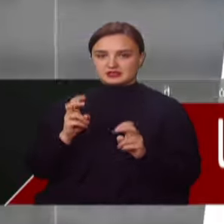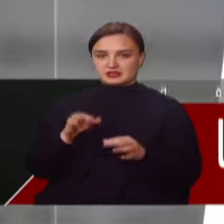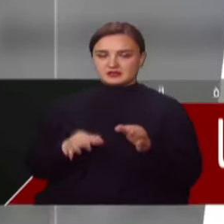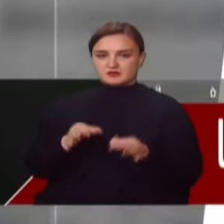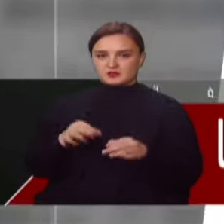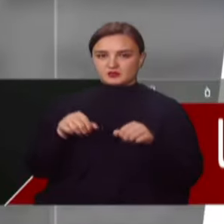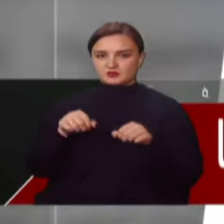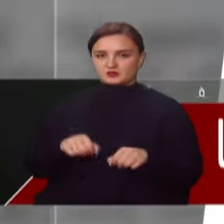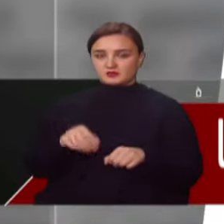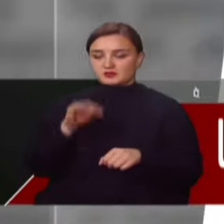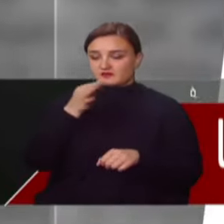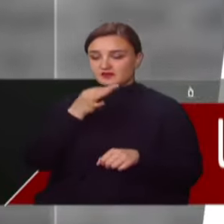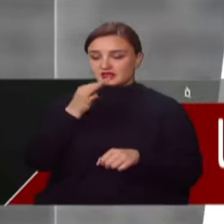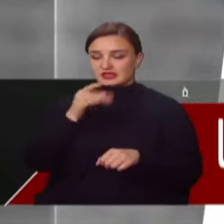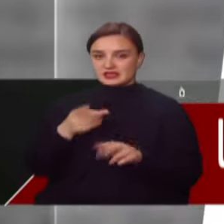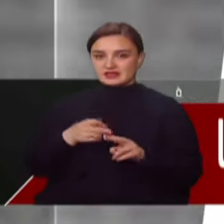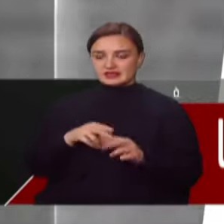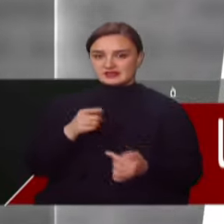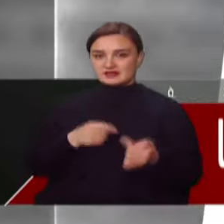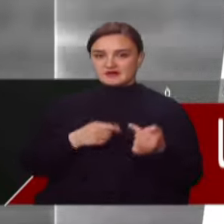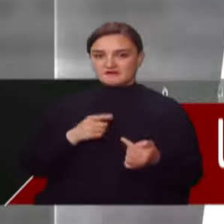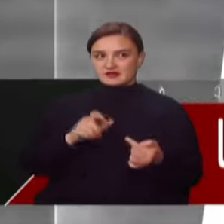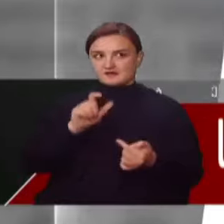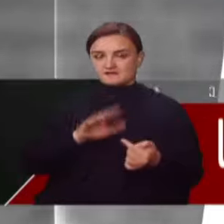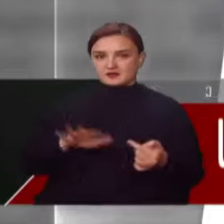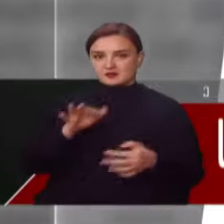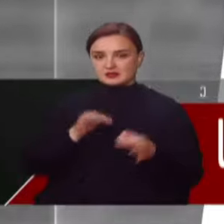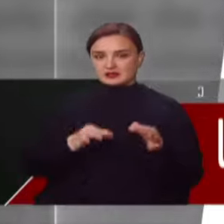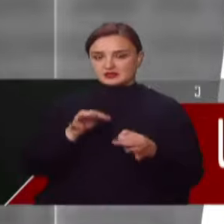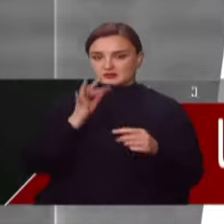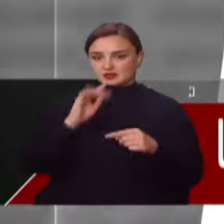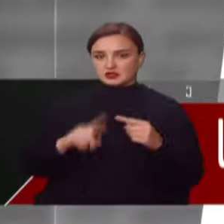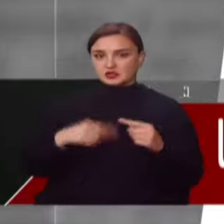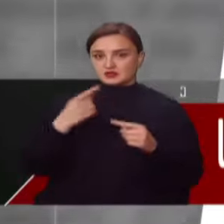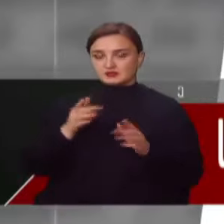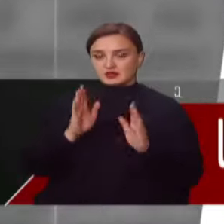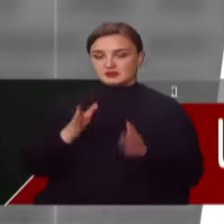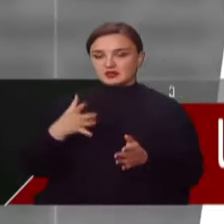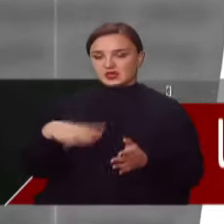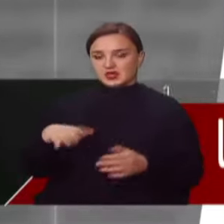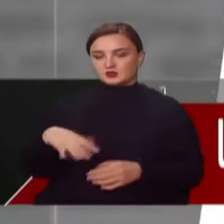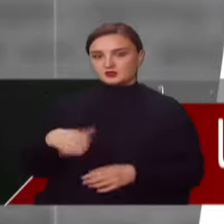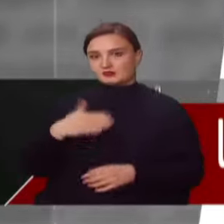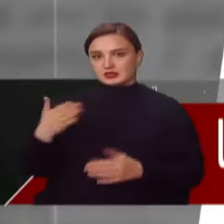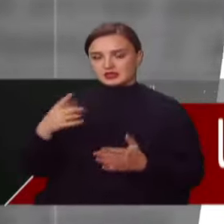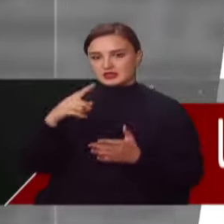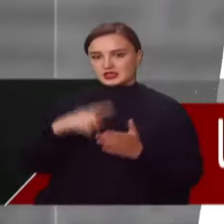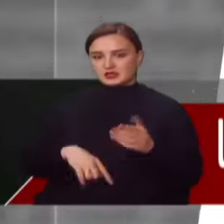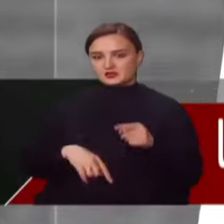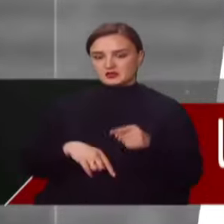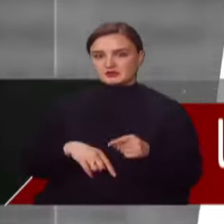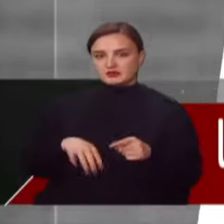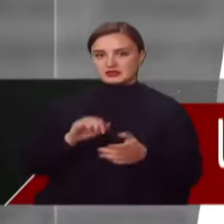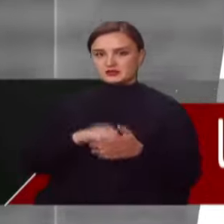უფლება. და ვიდრე ეს სამართლებრივი დავა ევროსასამართლოში შემდეგ საფეხურზე გადავა, ქართული მხარე დარწმუნებულია,